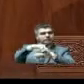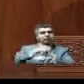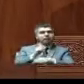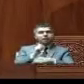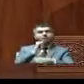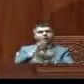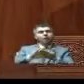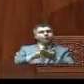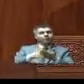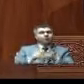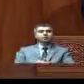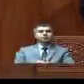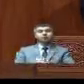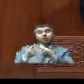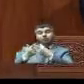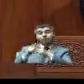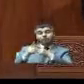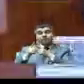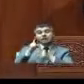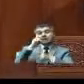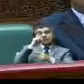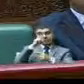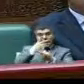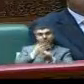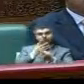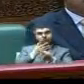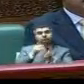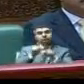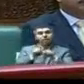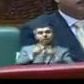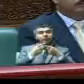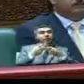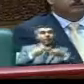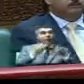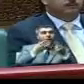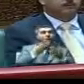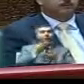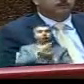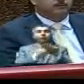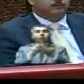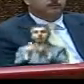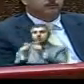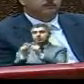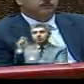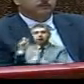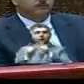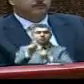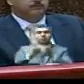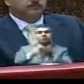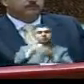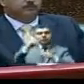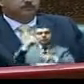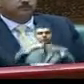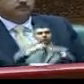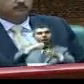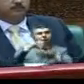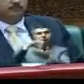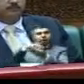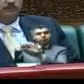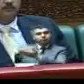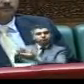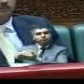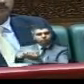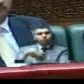السدود، تطرح تحديات مرتبطة بمواجهة آثار البرد والعزلة التي قد تعرفها بعض المناطق